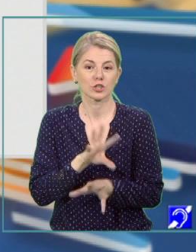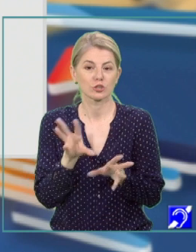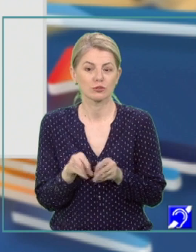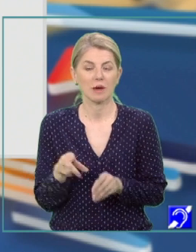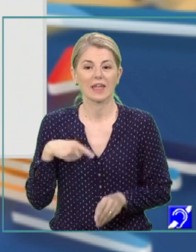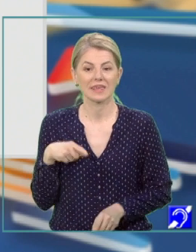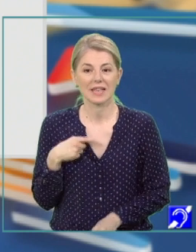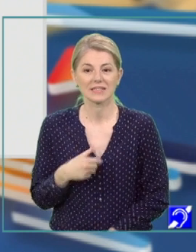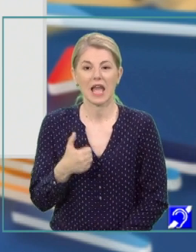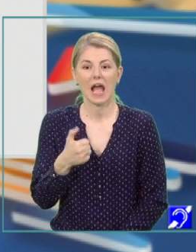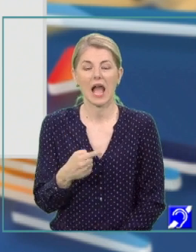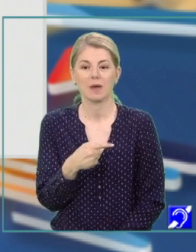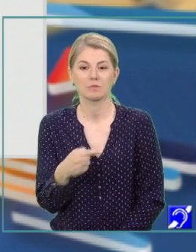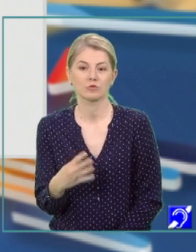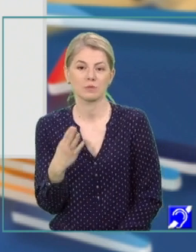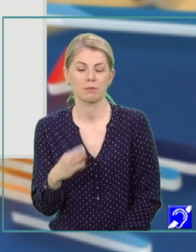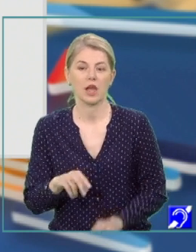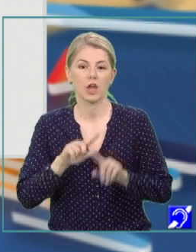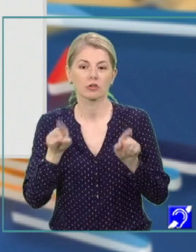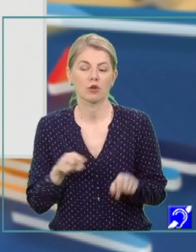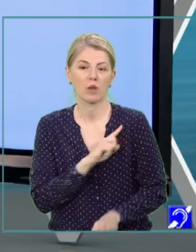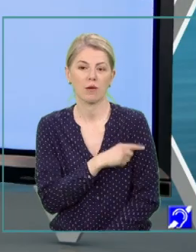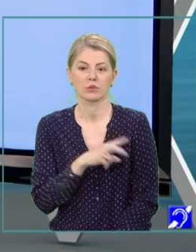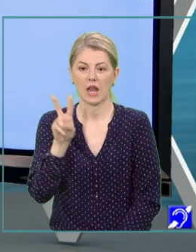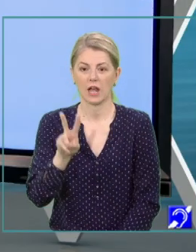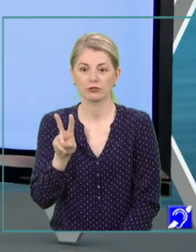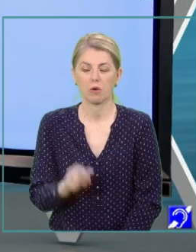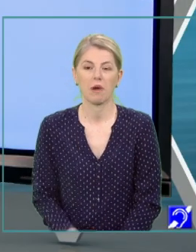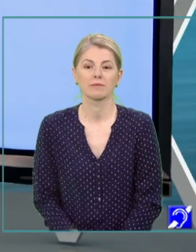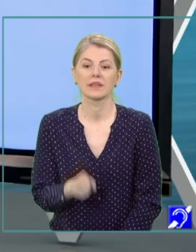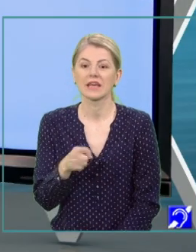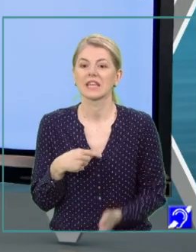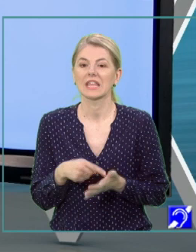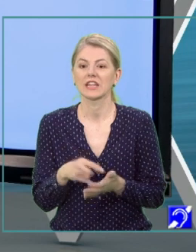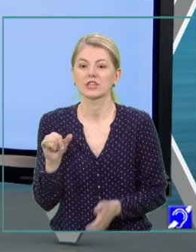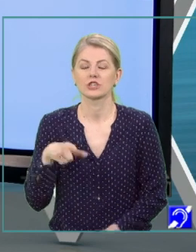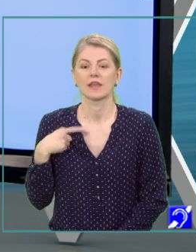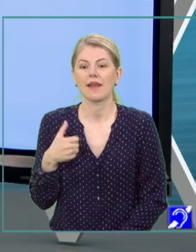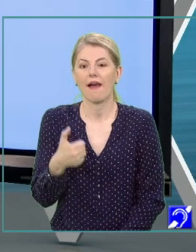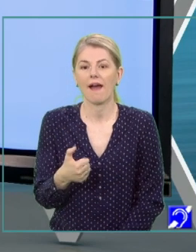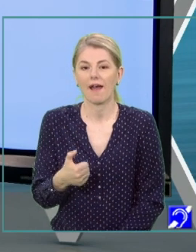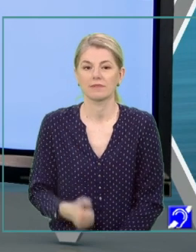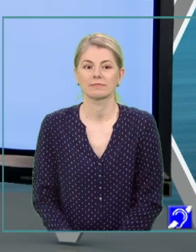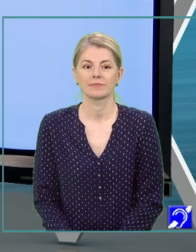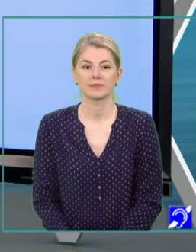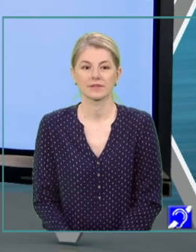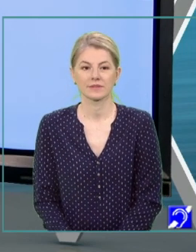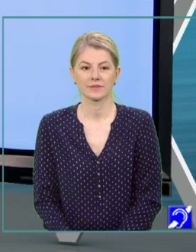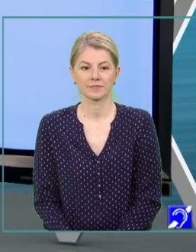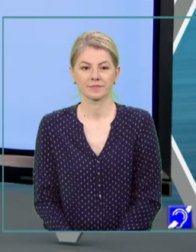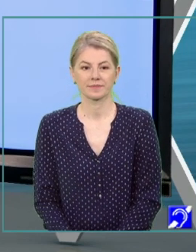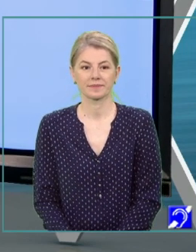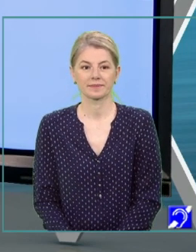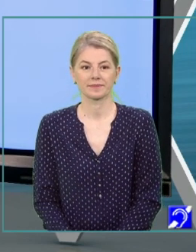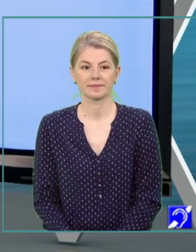este, de fapt, A minus B totul la pătrat. Deci, iată, cine era A? Acesta este A